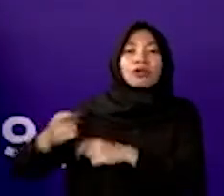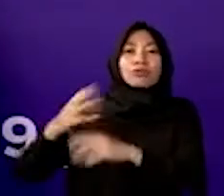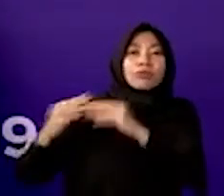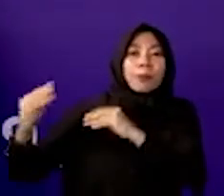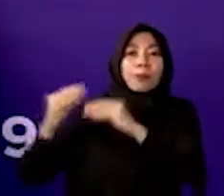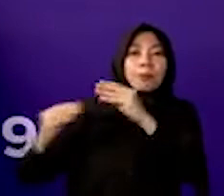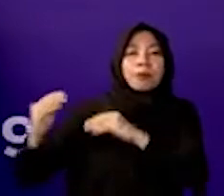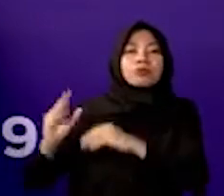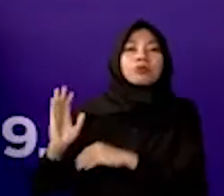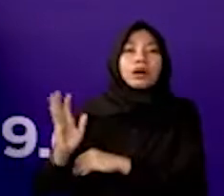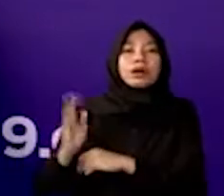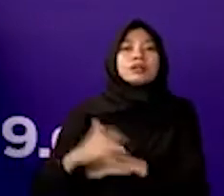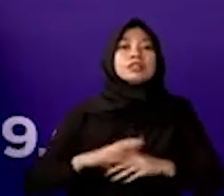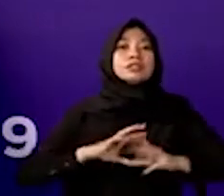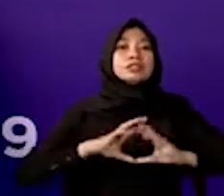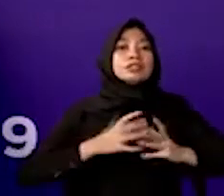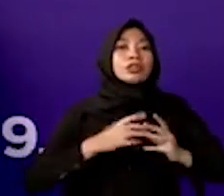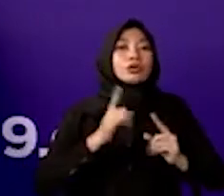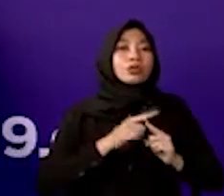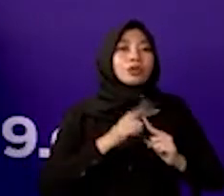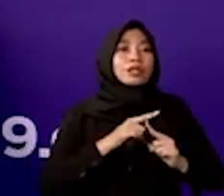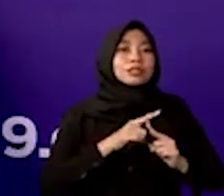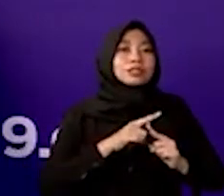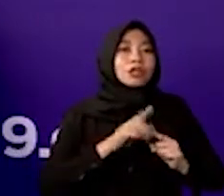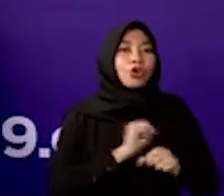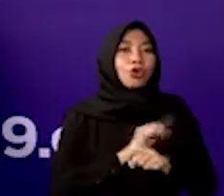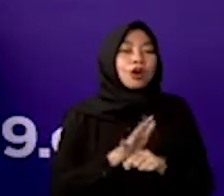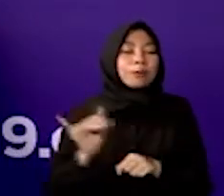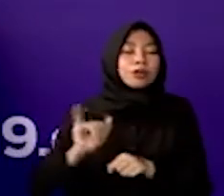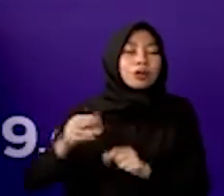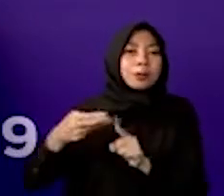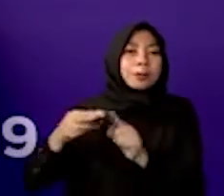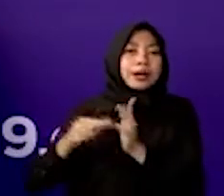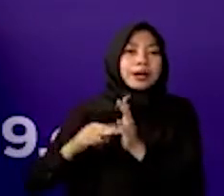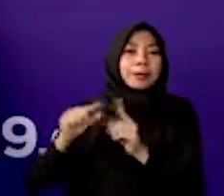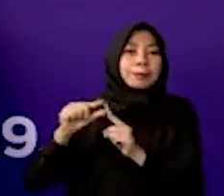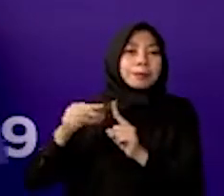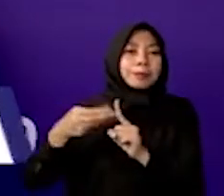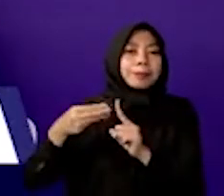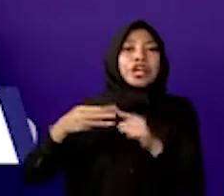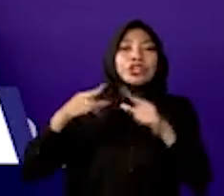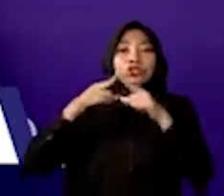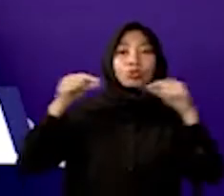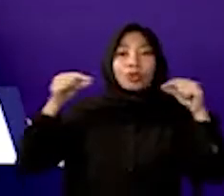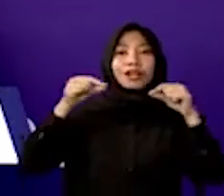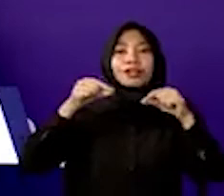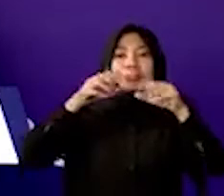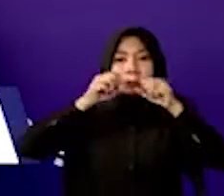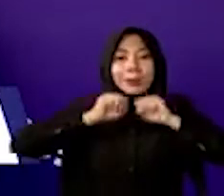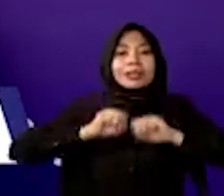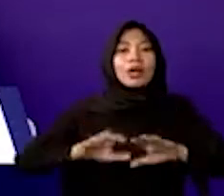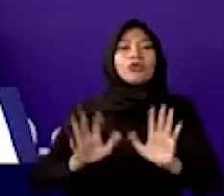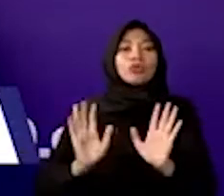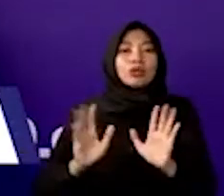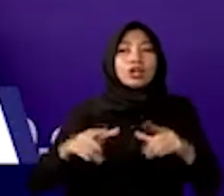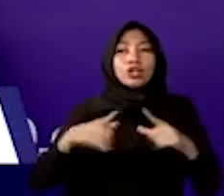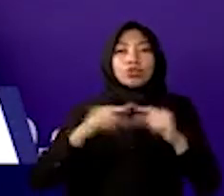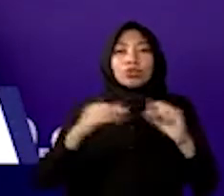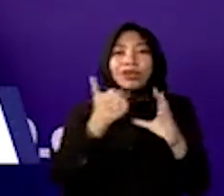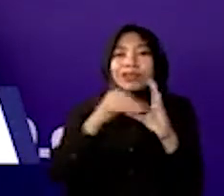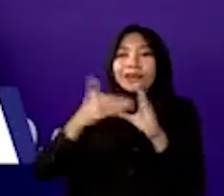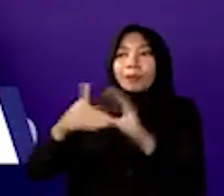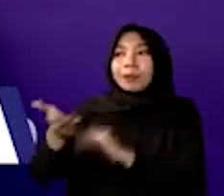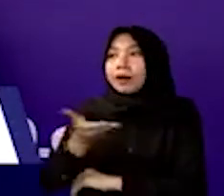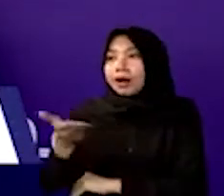eh sargas yang juga BNPB telah mengeluarkan sejumlah surat edaran kepada para gubernur